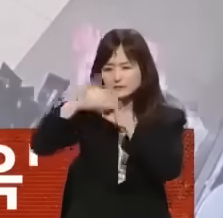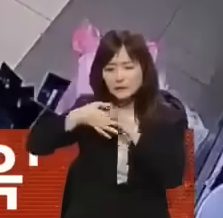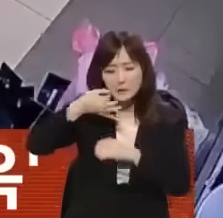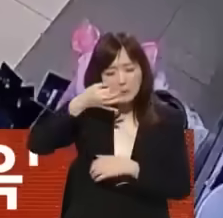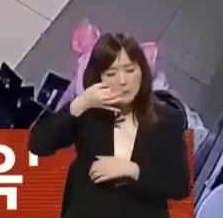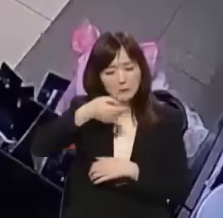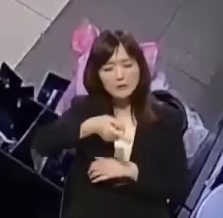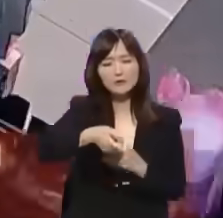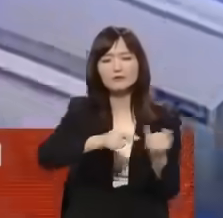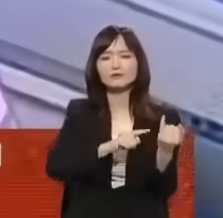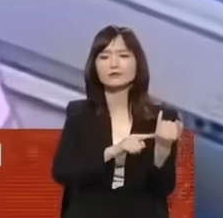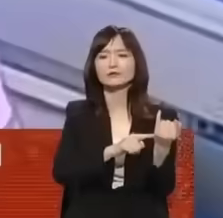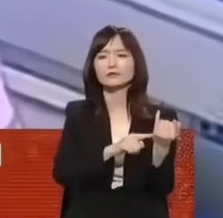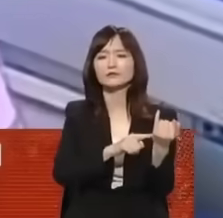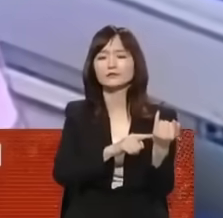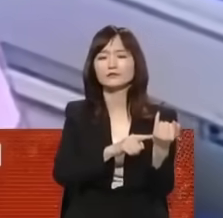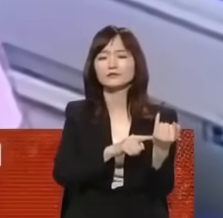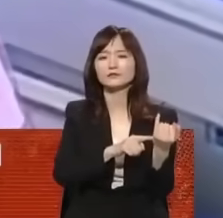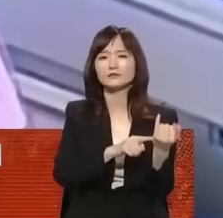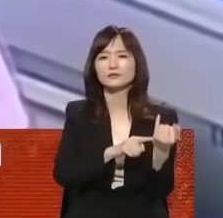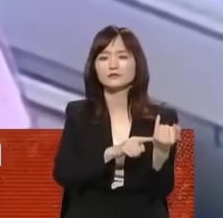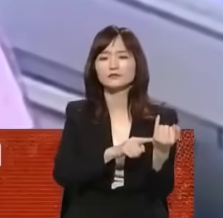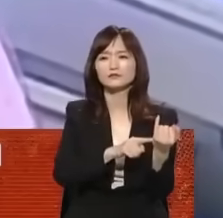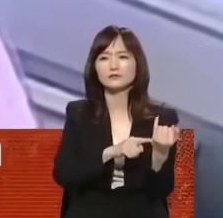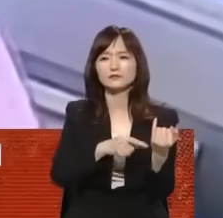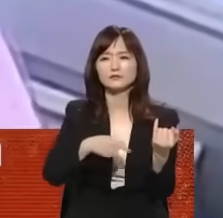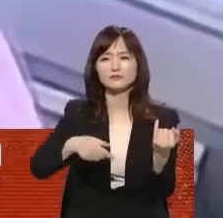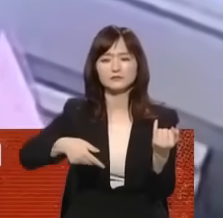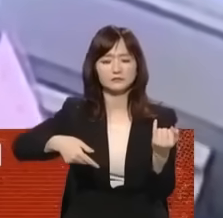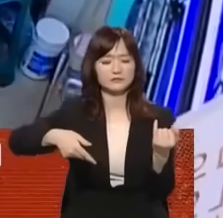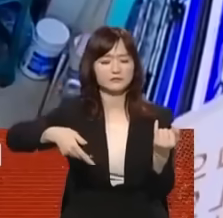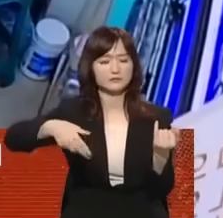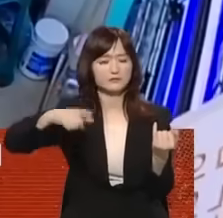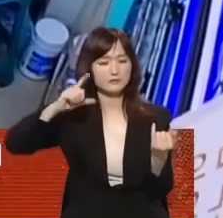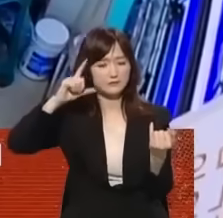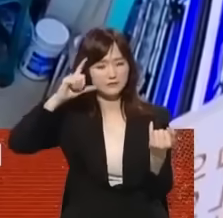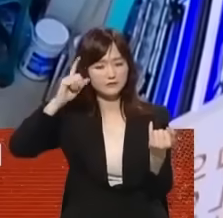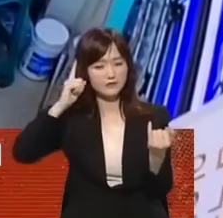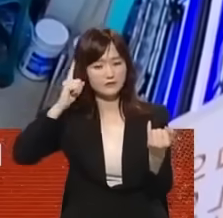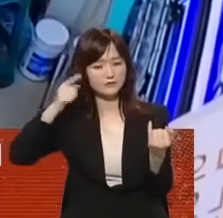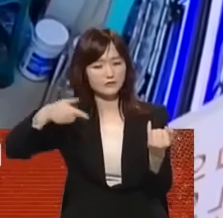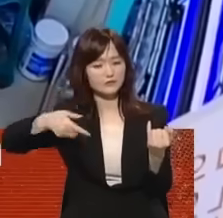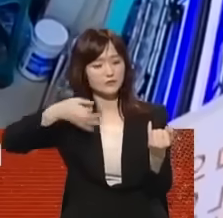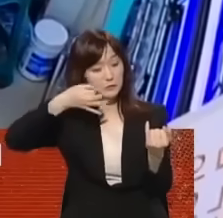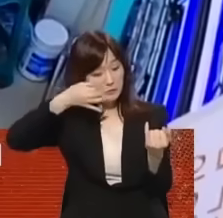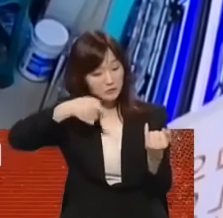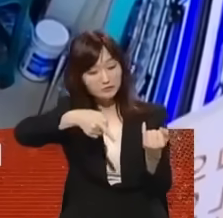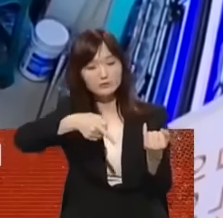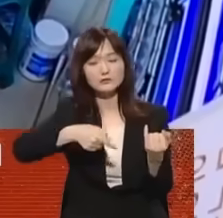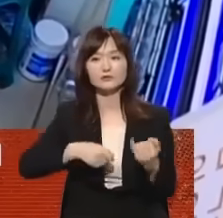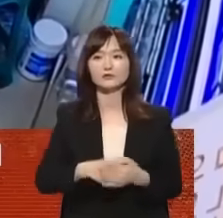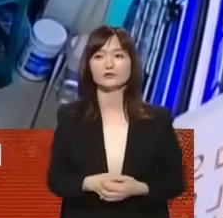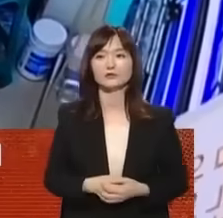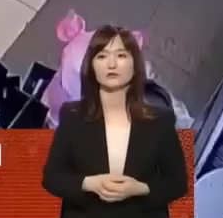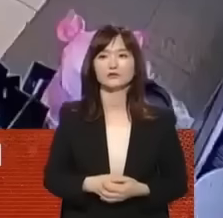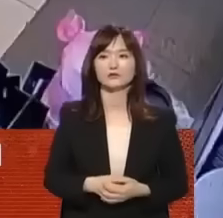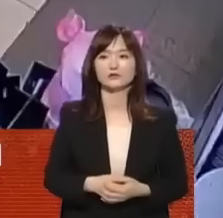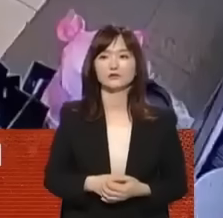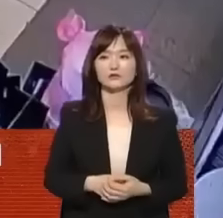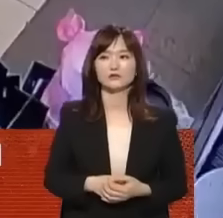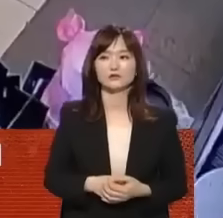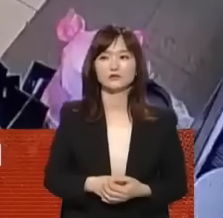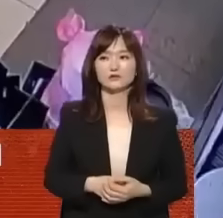저 편의점 아르바이트하는 학생 앞에서 했는데요. 이 학생이 맨 처음에는 내가 이 단추도 누르면 그